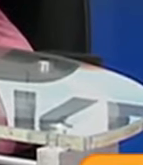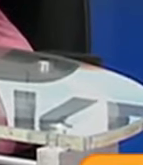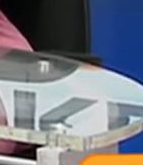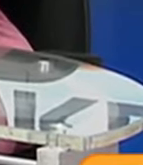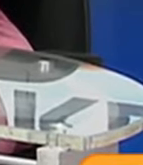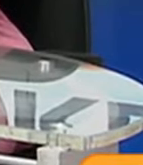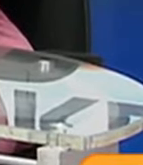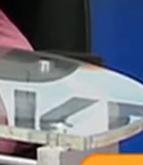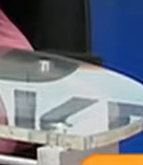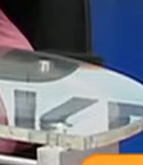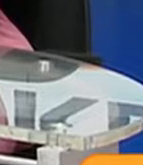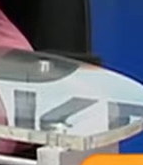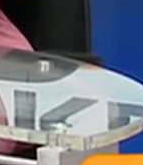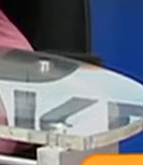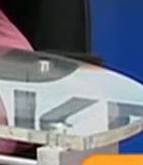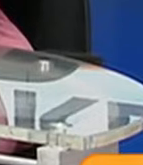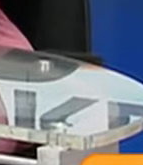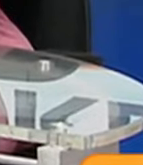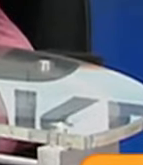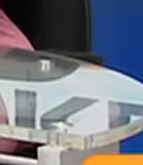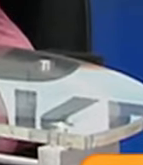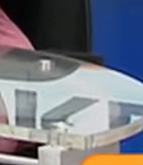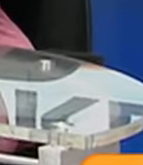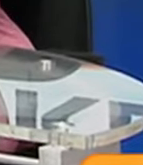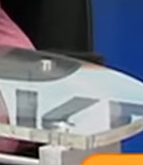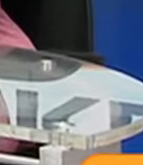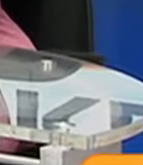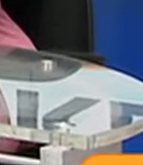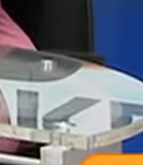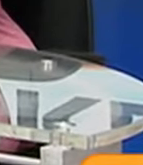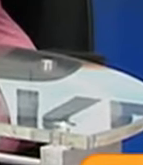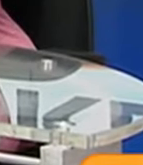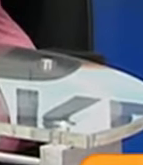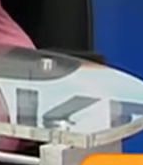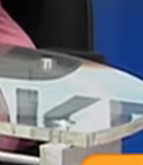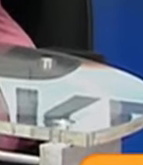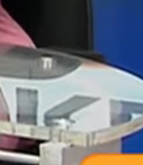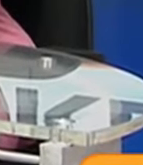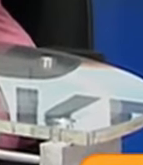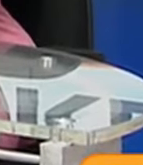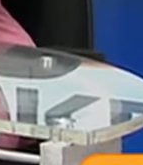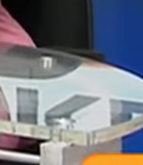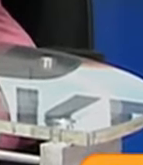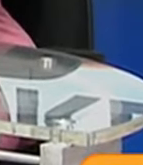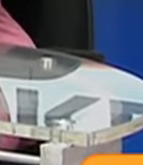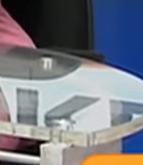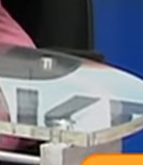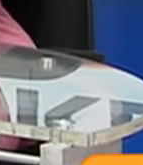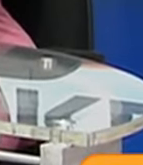kidogo kidogo simu zinarudi. Eh, wanasema kwenye mapenzi hakuna kiporo na kuna leftover.